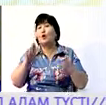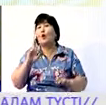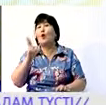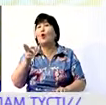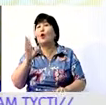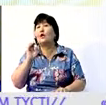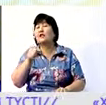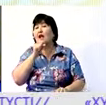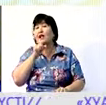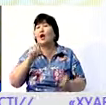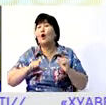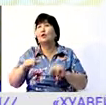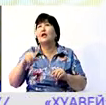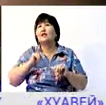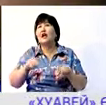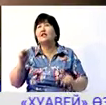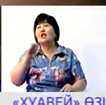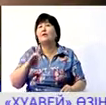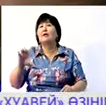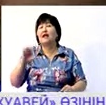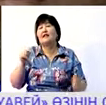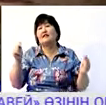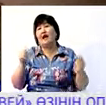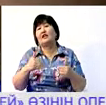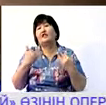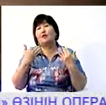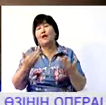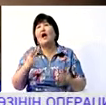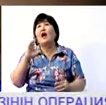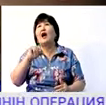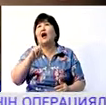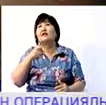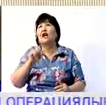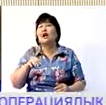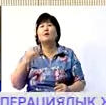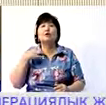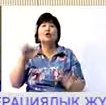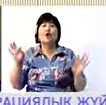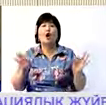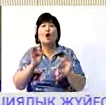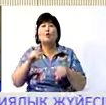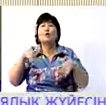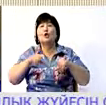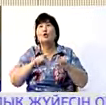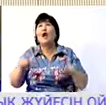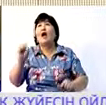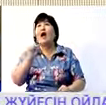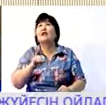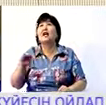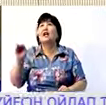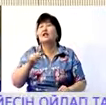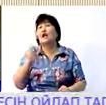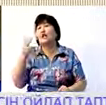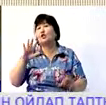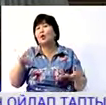Ата университетінің шәкірті Жәнібек Жақсанов лайық деп танылды. Қазанғап атындағы Қызылорда музыкалық колледжінің студенті Ағдана Жанділдаева